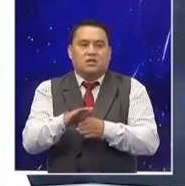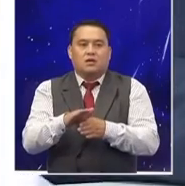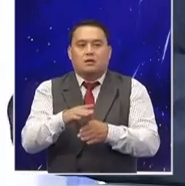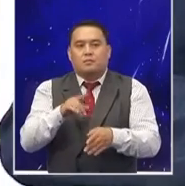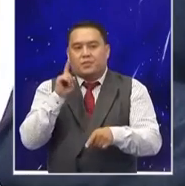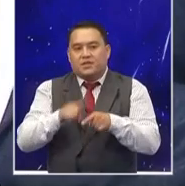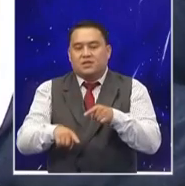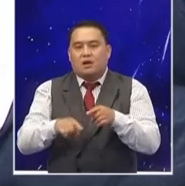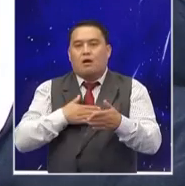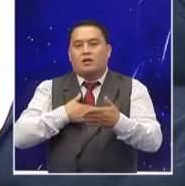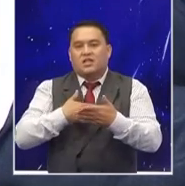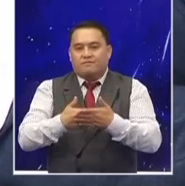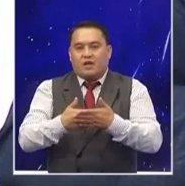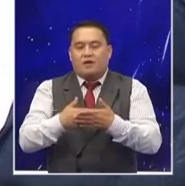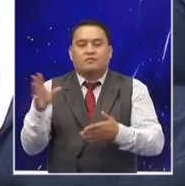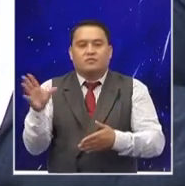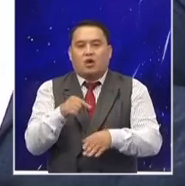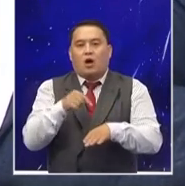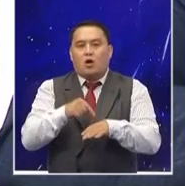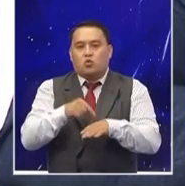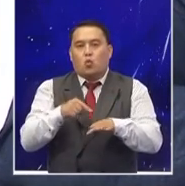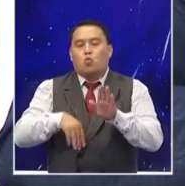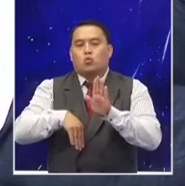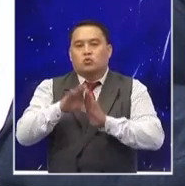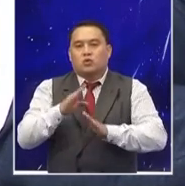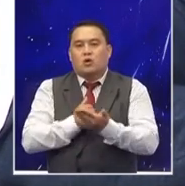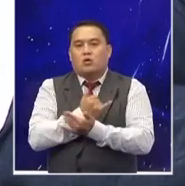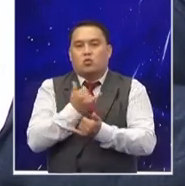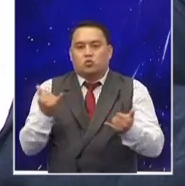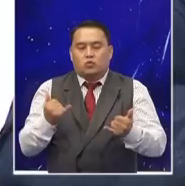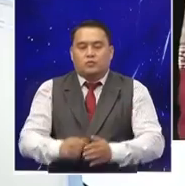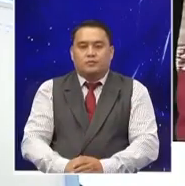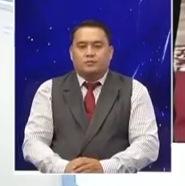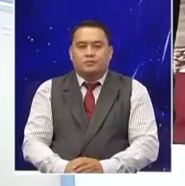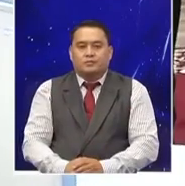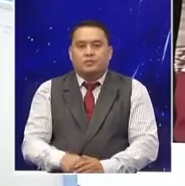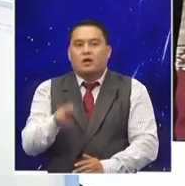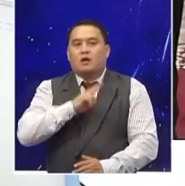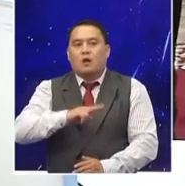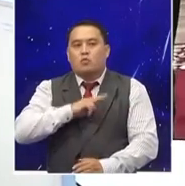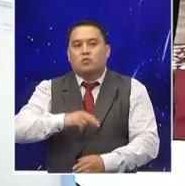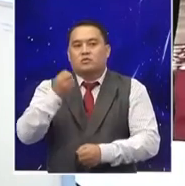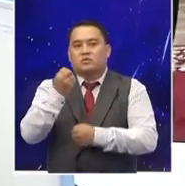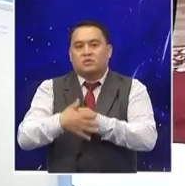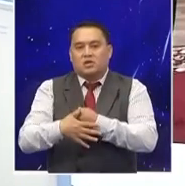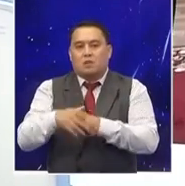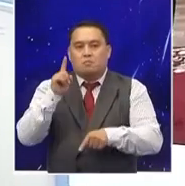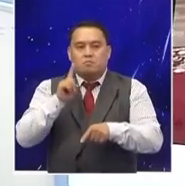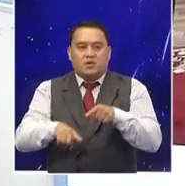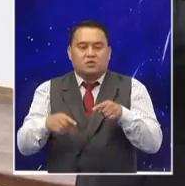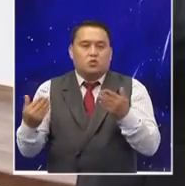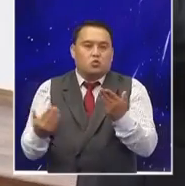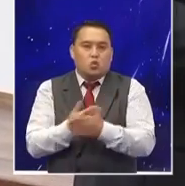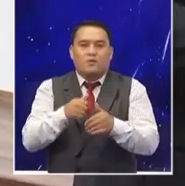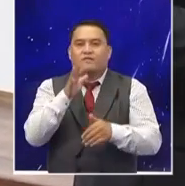и оперативно надеюсь граждане всецело ощутят улучшения в сфере оказания государственных услуг работа сервисного центра выстроено с учетом новых реалий